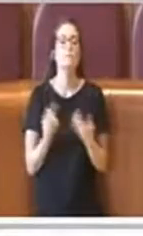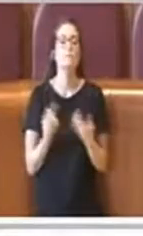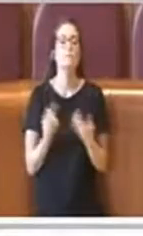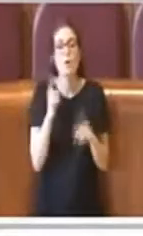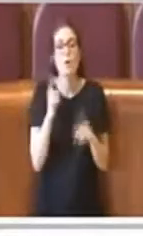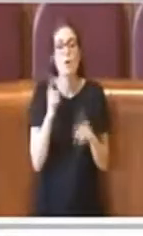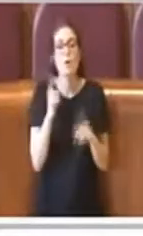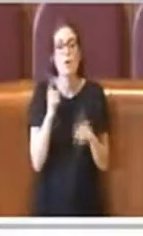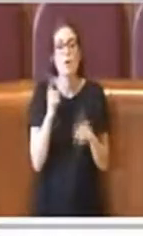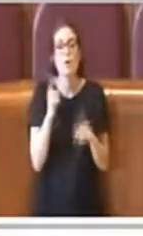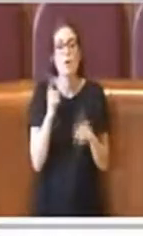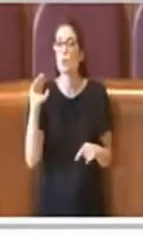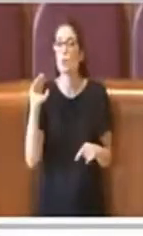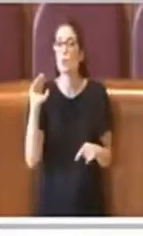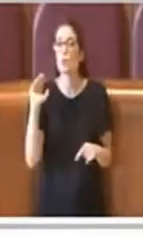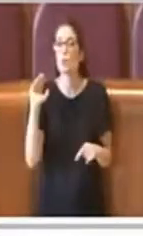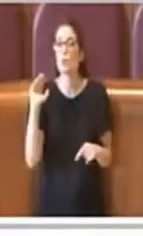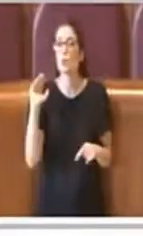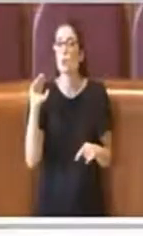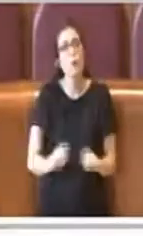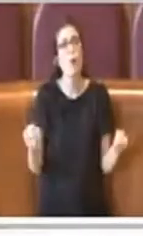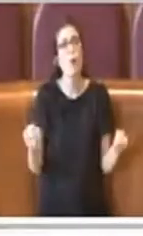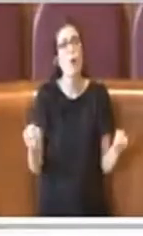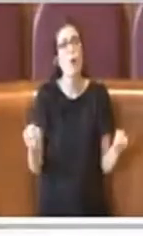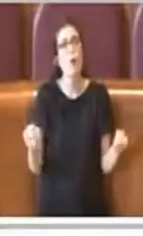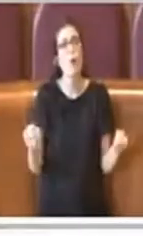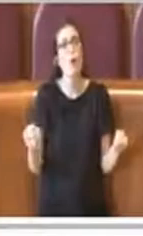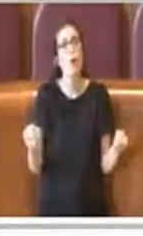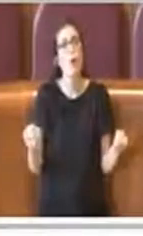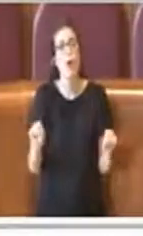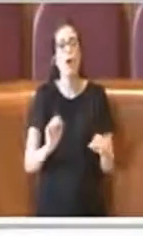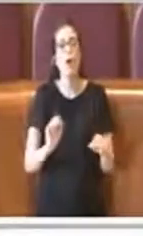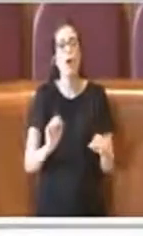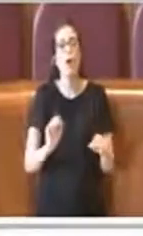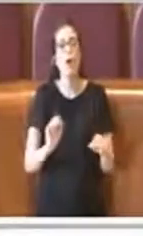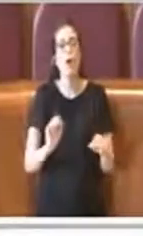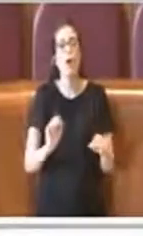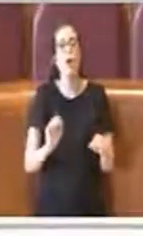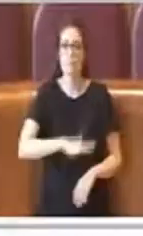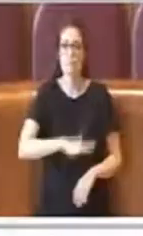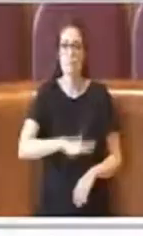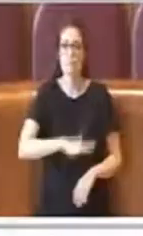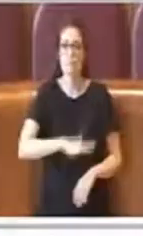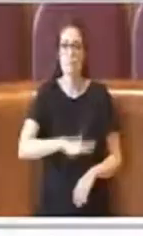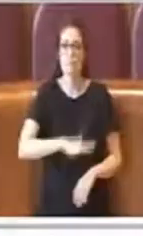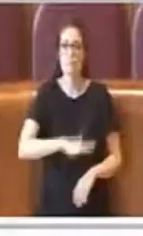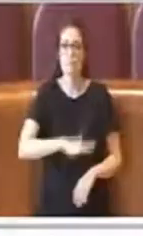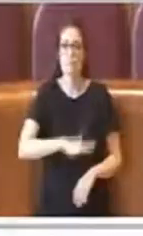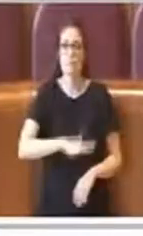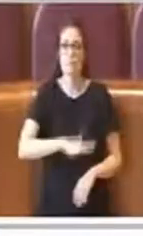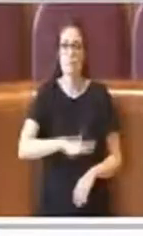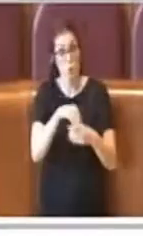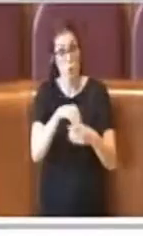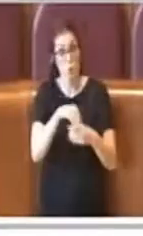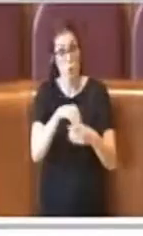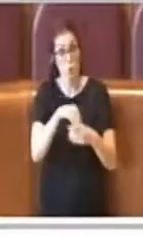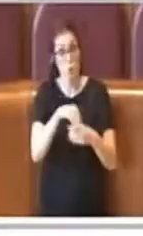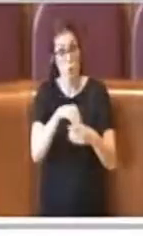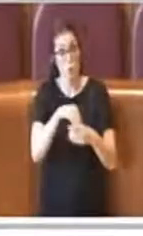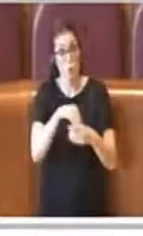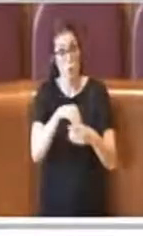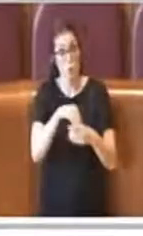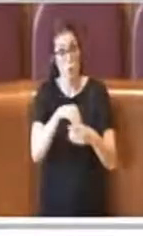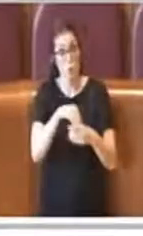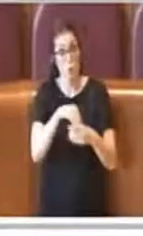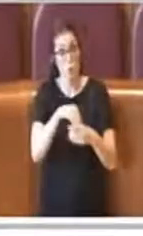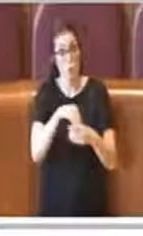che tutti possano avere la loro voce, il loro giusto spazio, all'interno delle consulte, che tutti